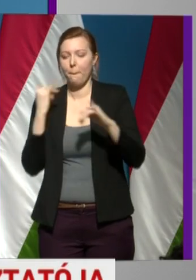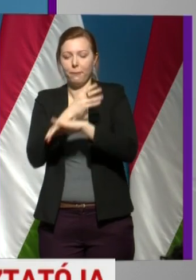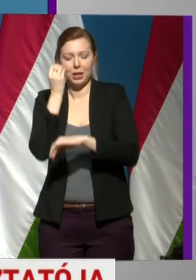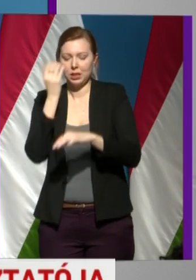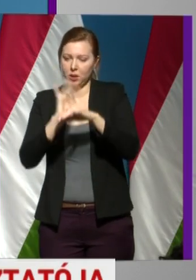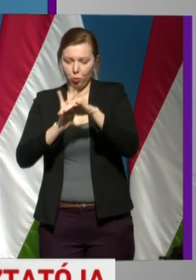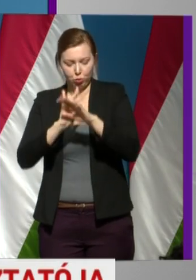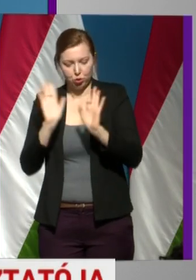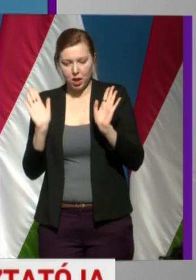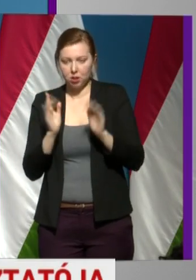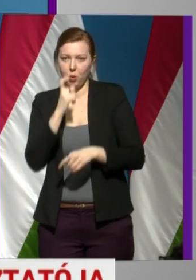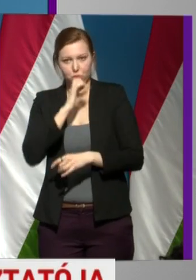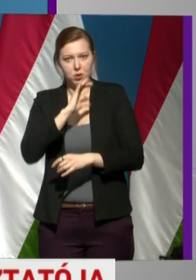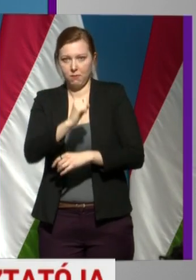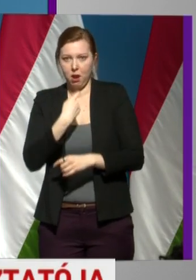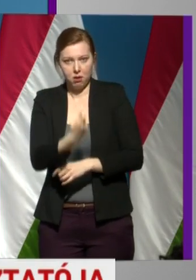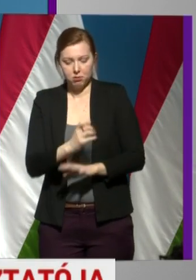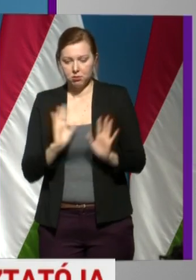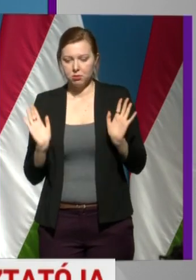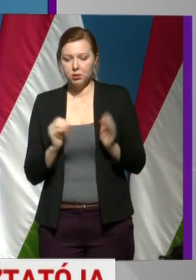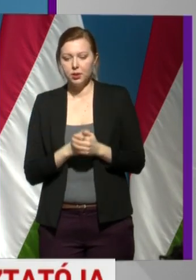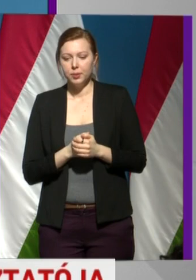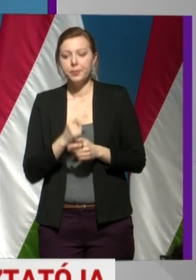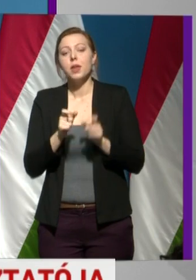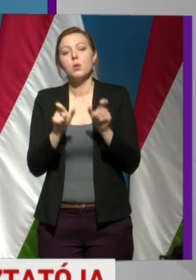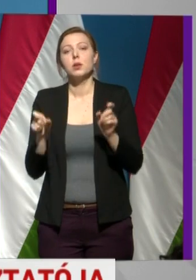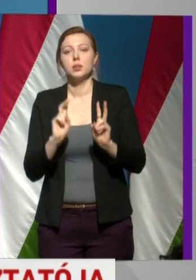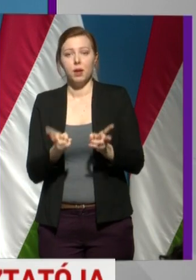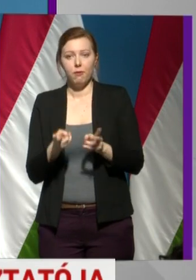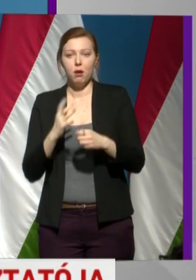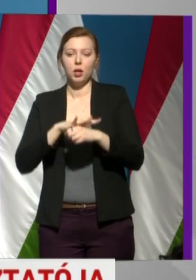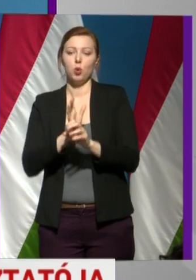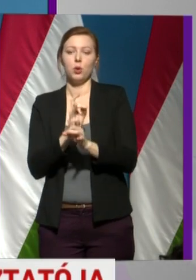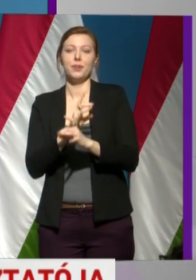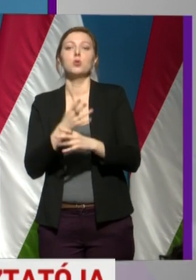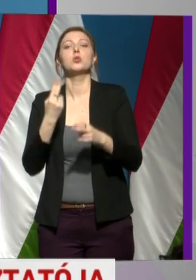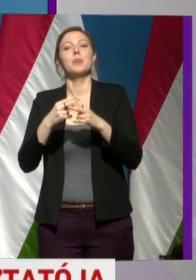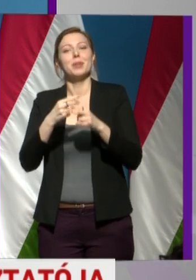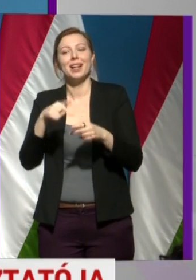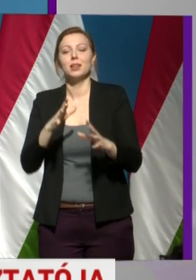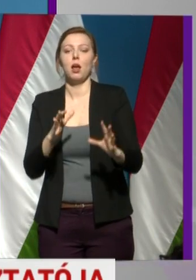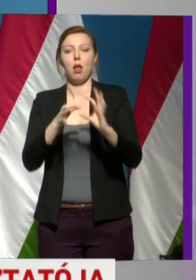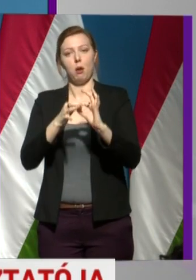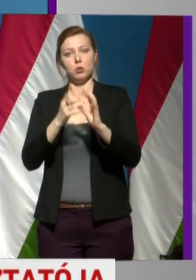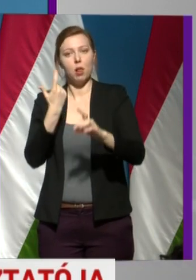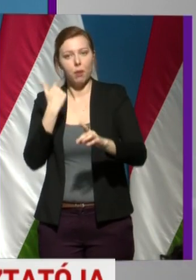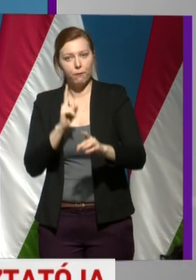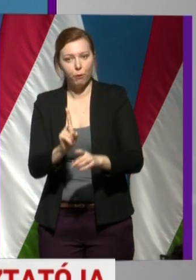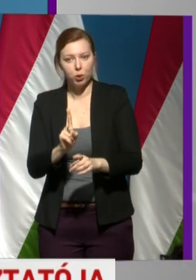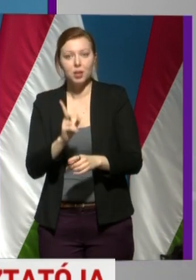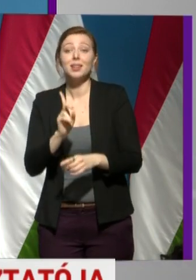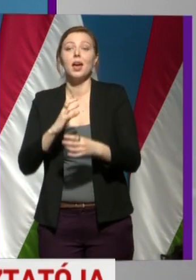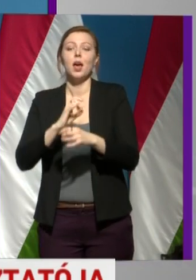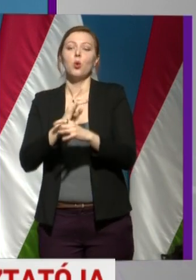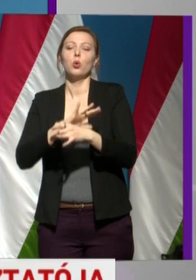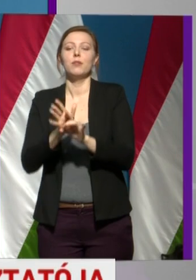félreértettem, elnézést kérek, hogy rossz választottam önnek. Olyan személy van, aki a koronavírusos megbetegedettel kapcsolatba került, de